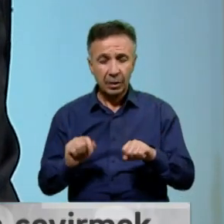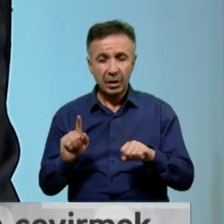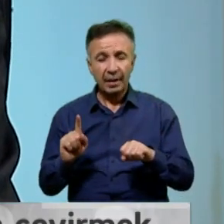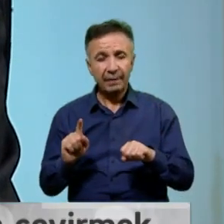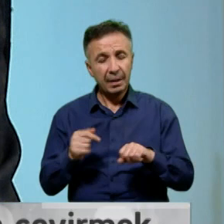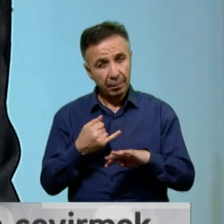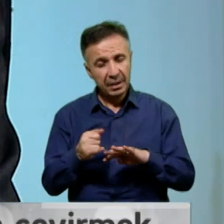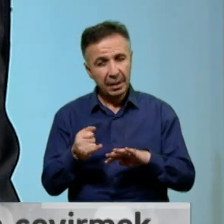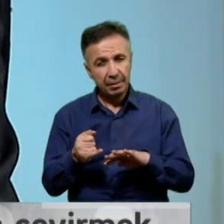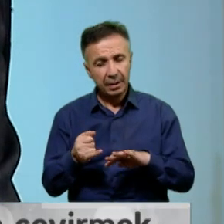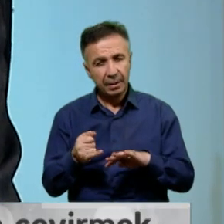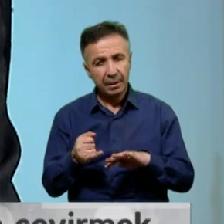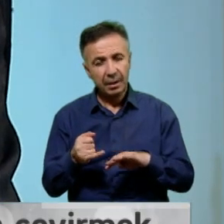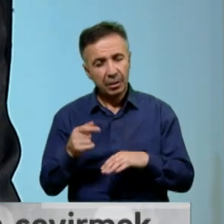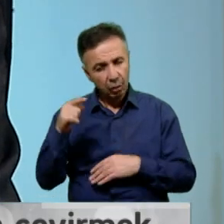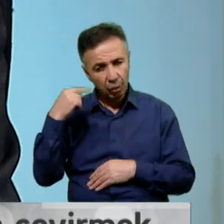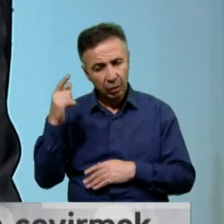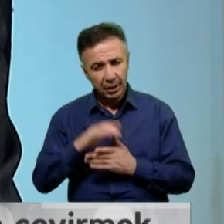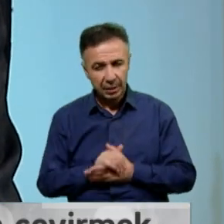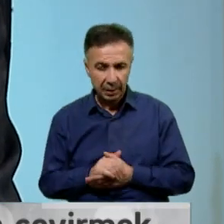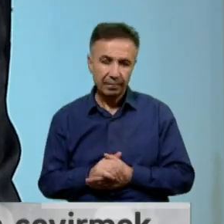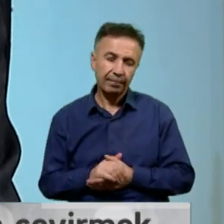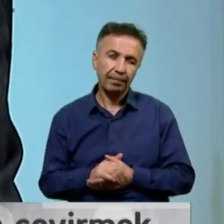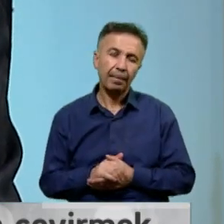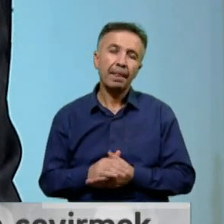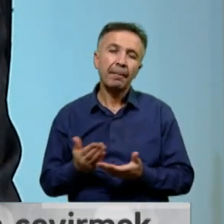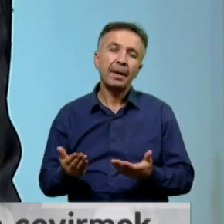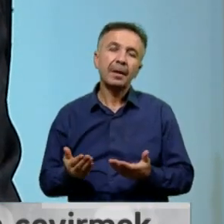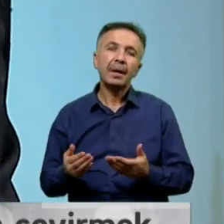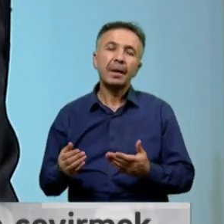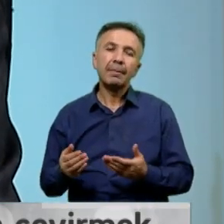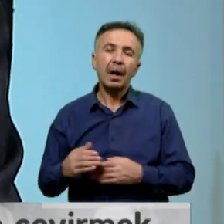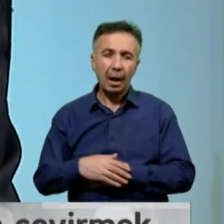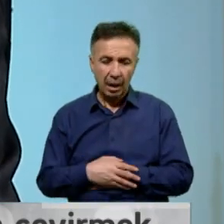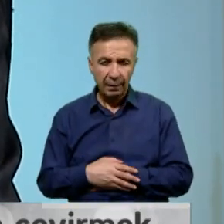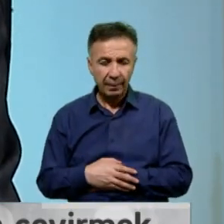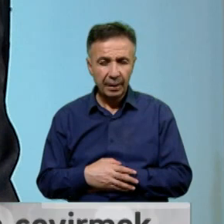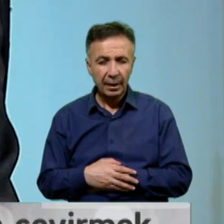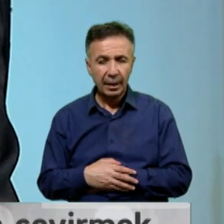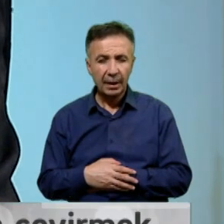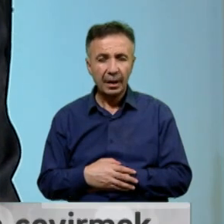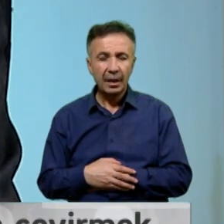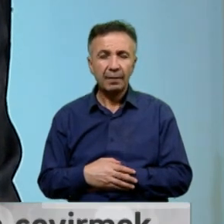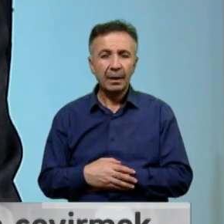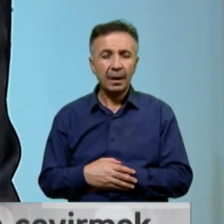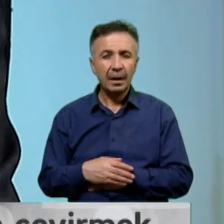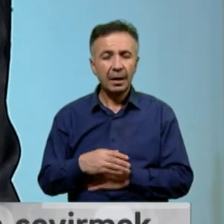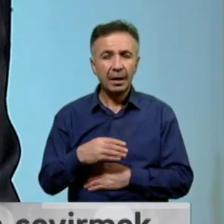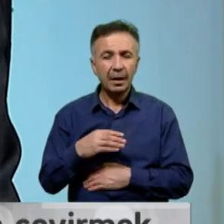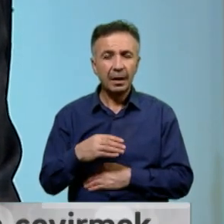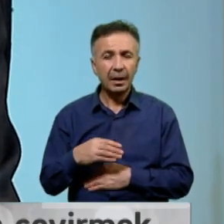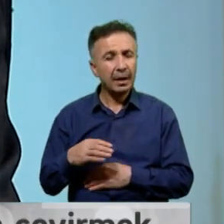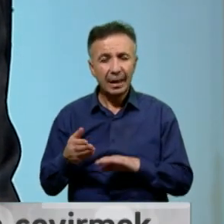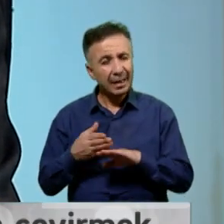içtihadıdır. Şafiler bunu yaparlar. Peki Hanefiler böyle yapıyorsa ne yapıyorlar? O mezhebi